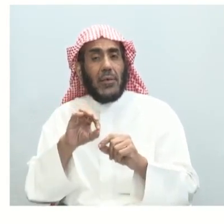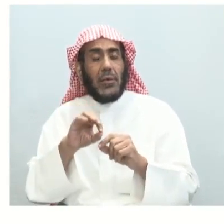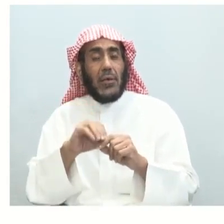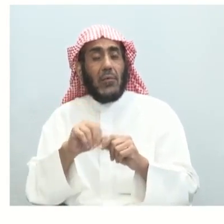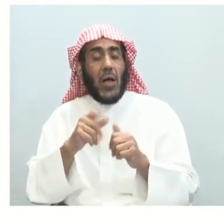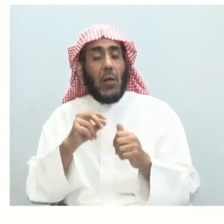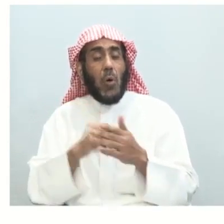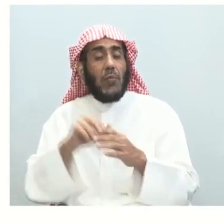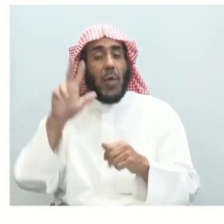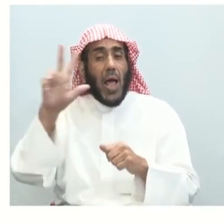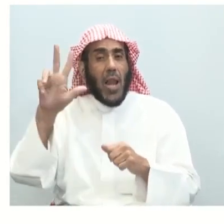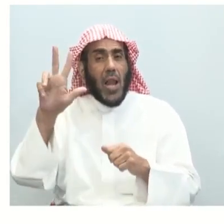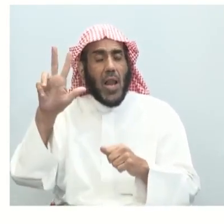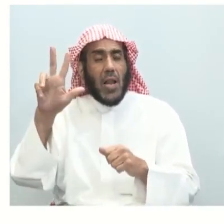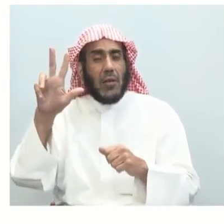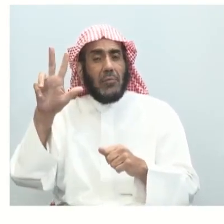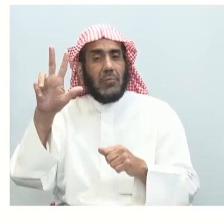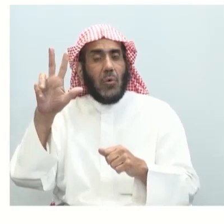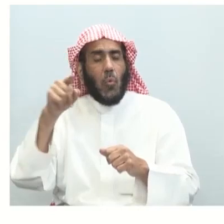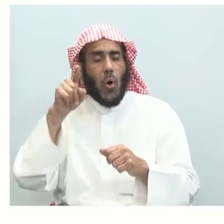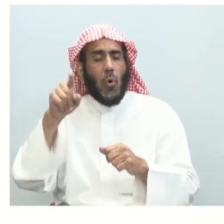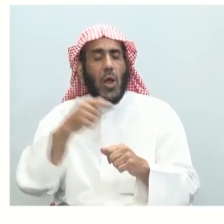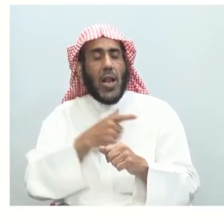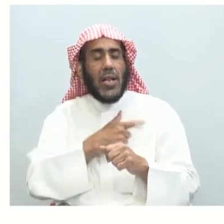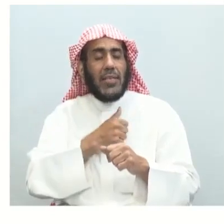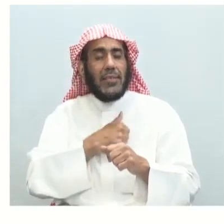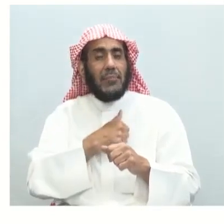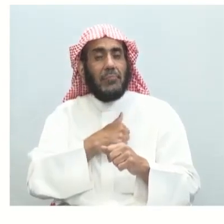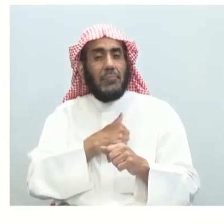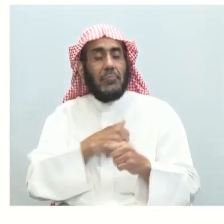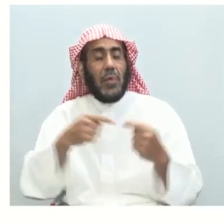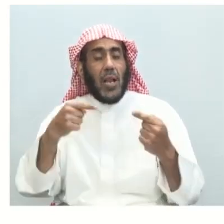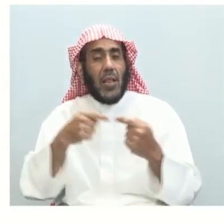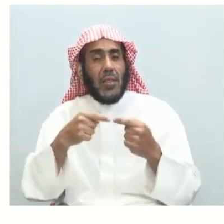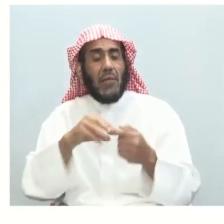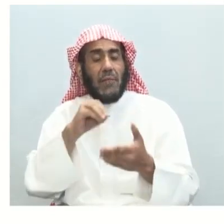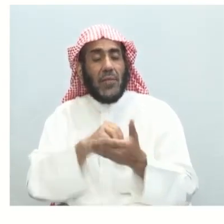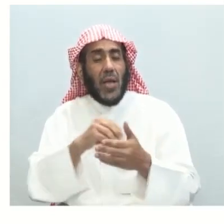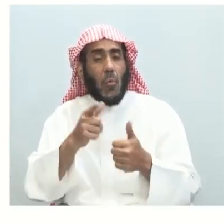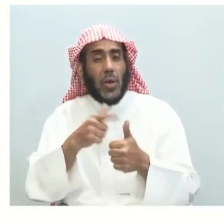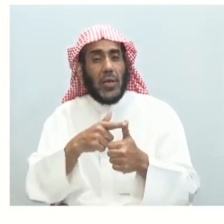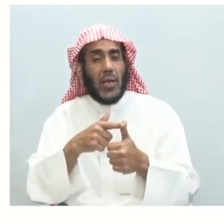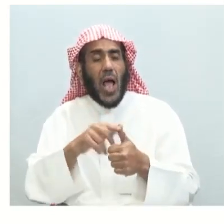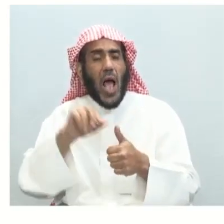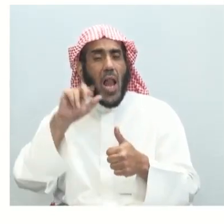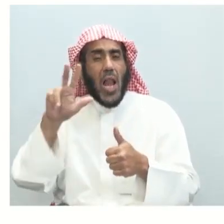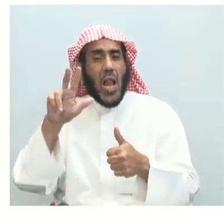المعرف بال وهو اللي اسمه الذي في اوله